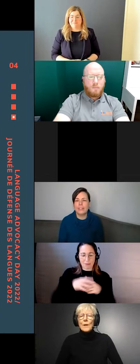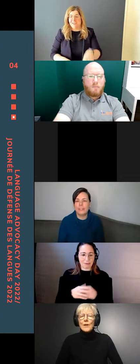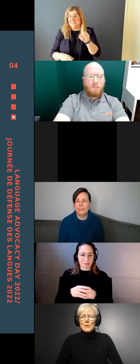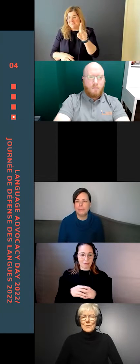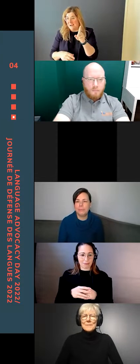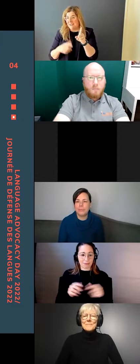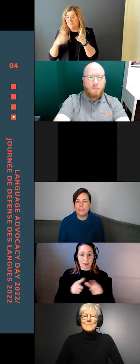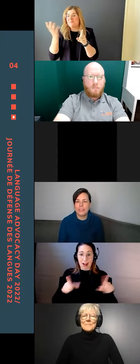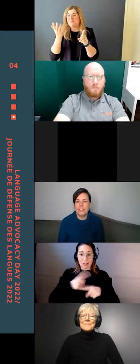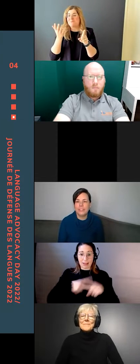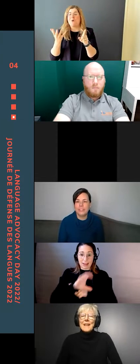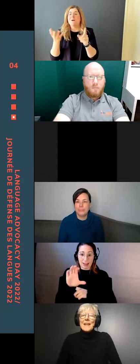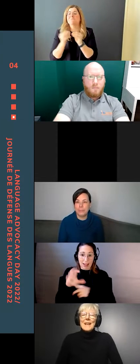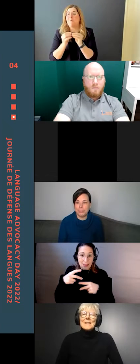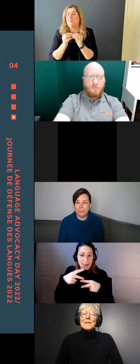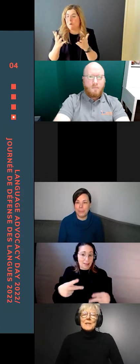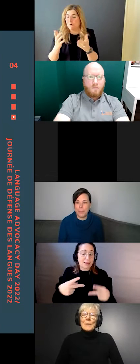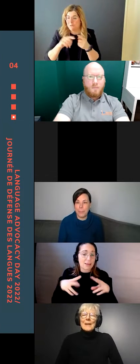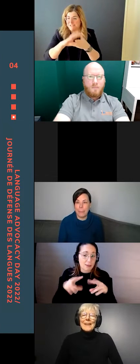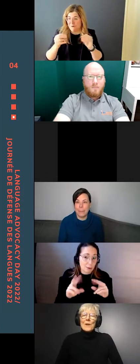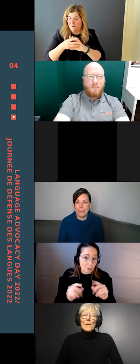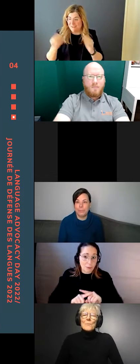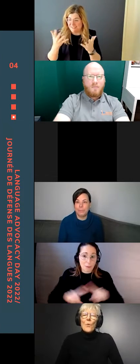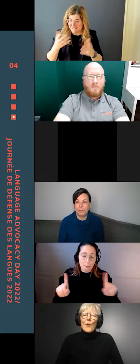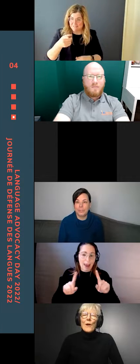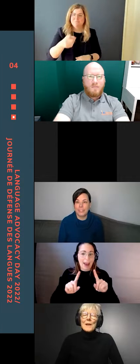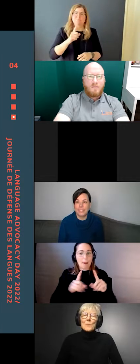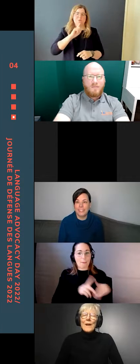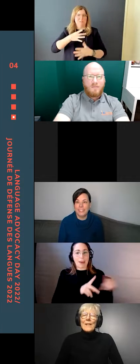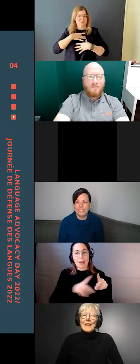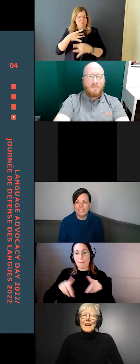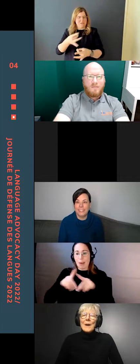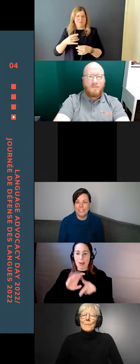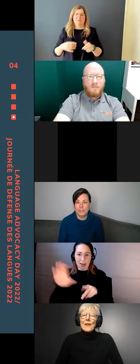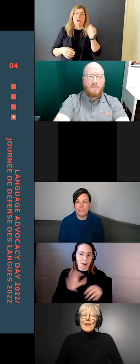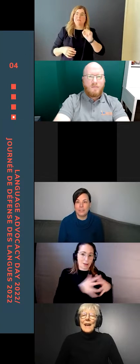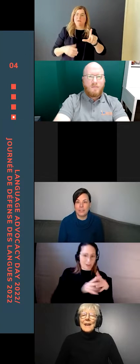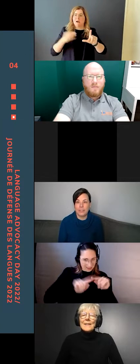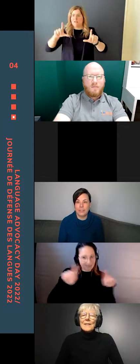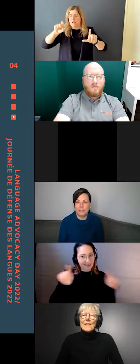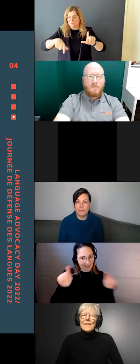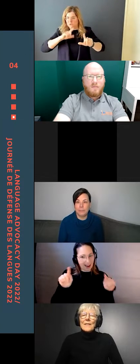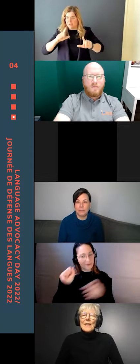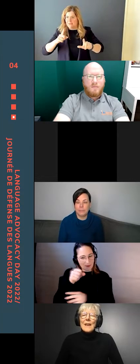pas une ligne de signes canadienne, mais nous avons des différences entre nos deux pays.